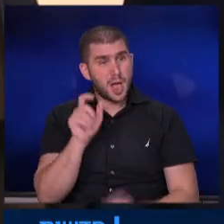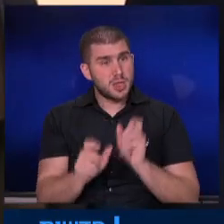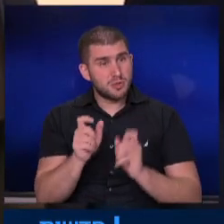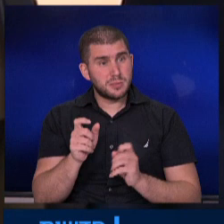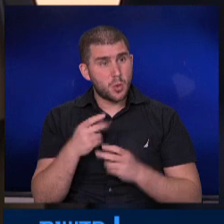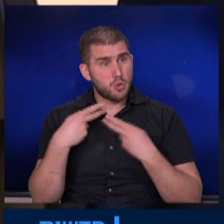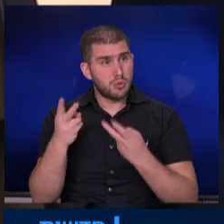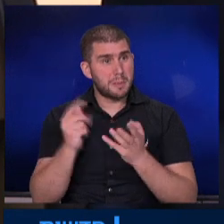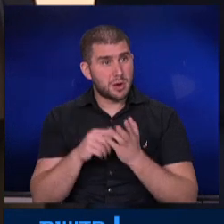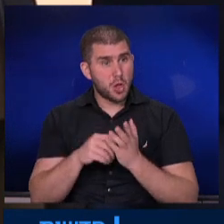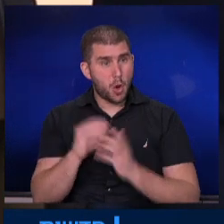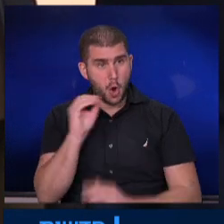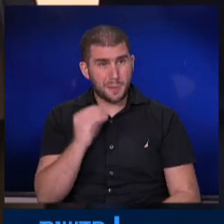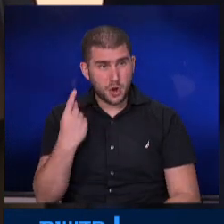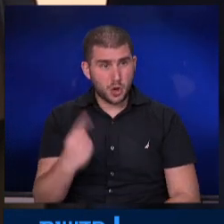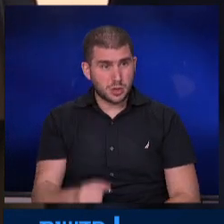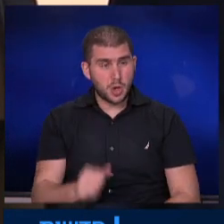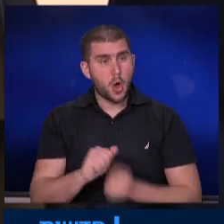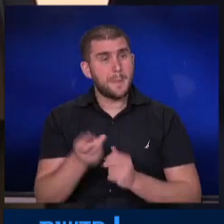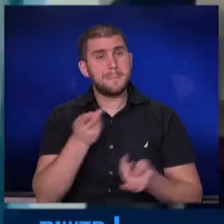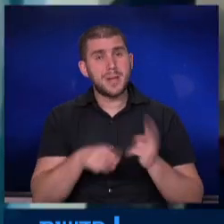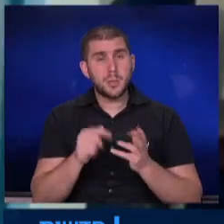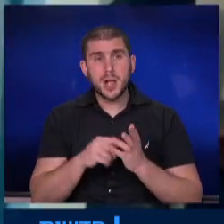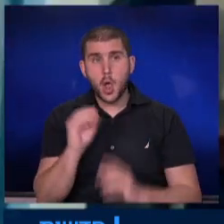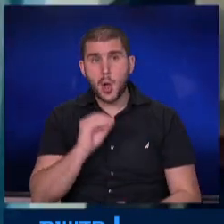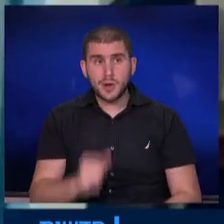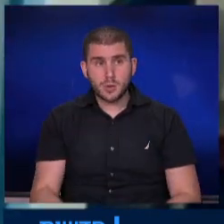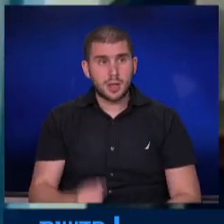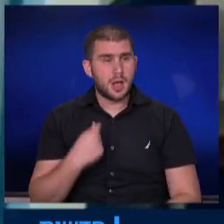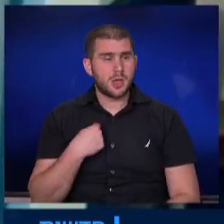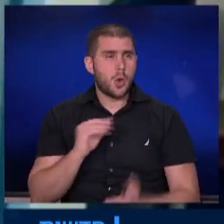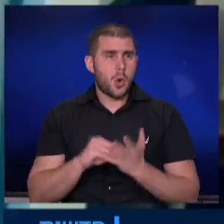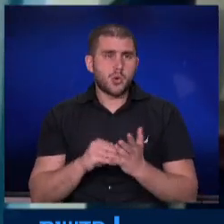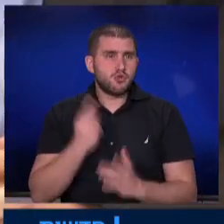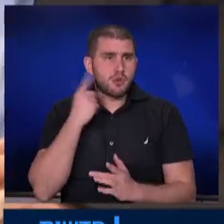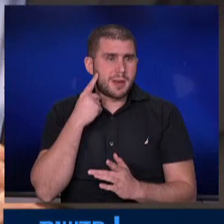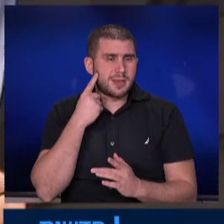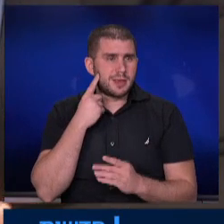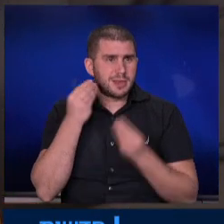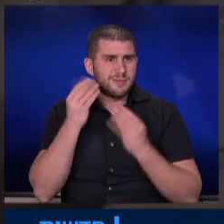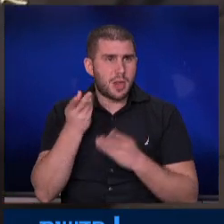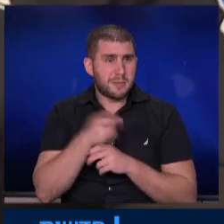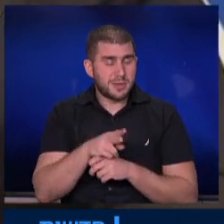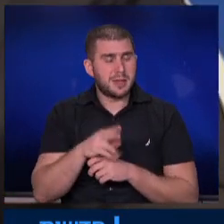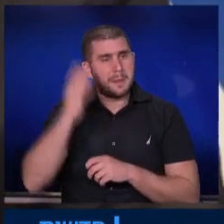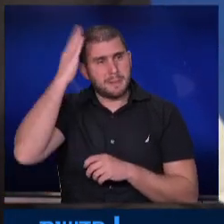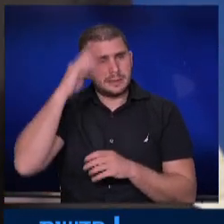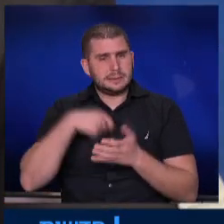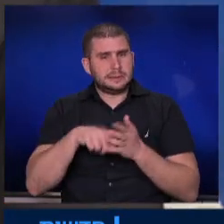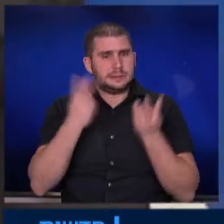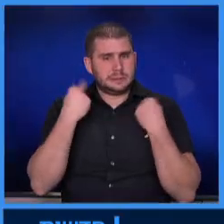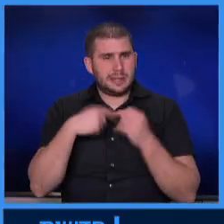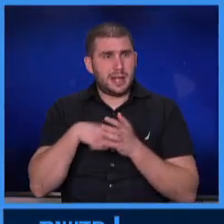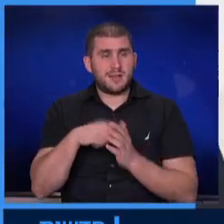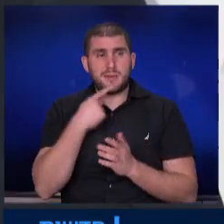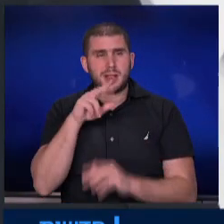been hospitalized because of Omicron or died because of Omicron? I have not had a reported death yet. בנט מיהר לתקן את עצמו